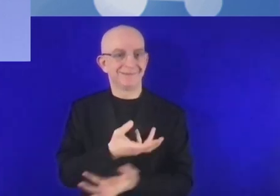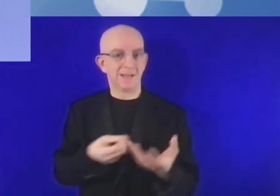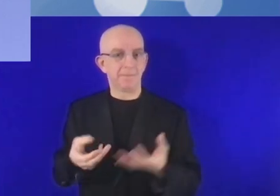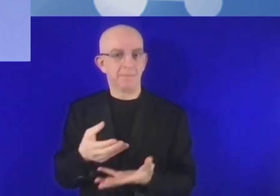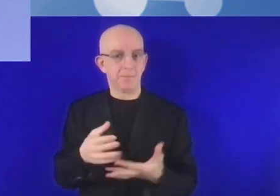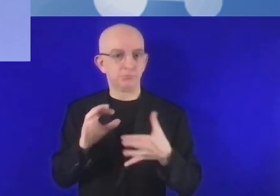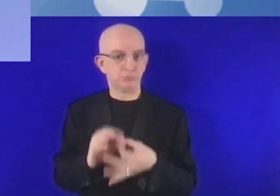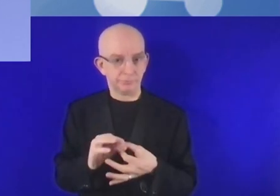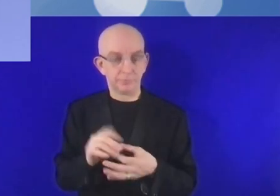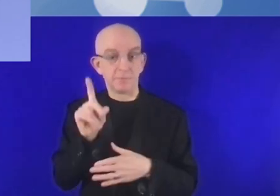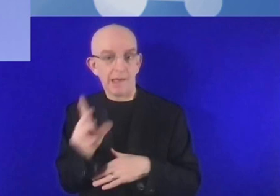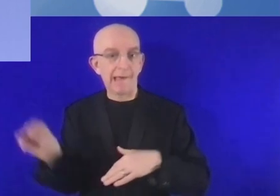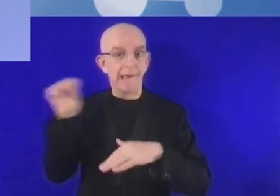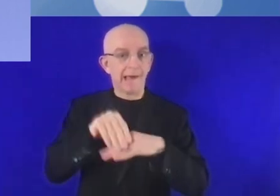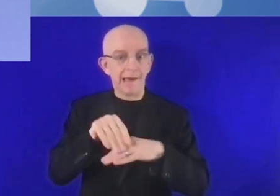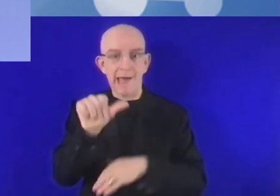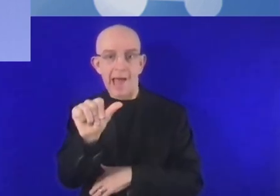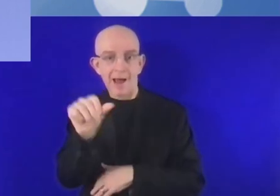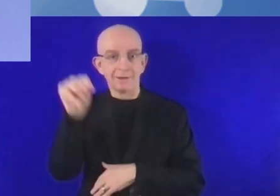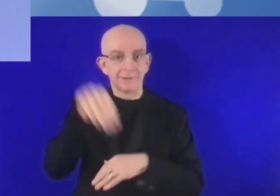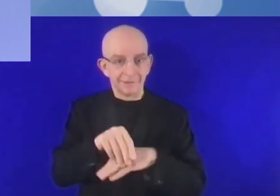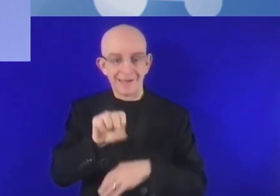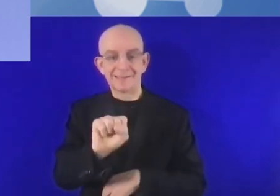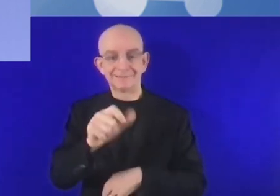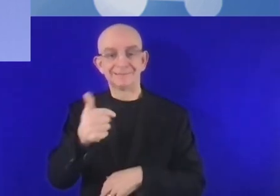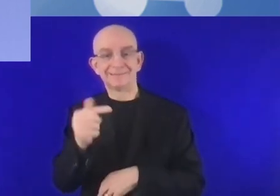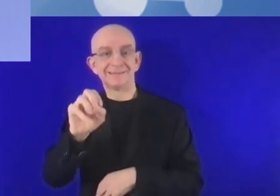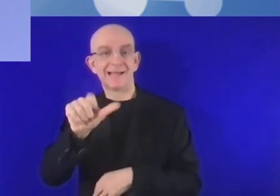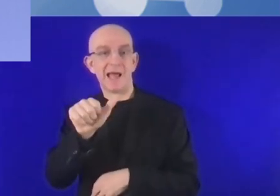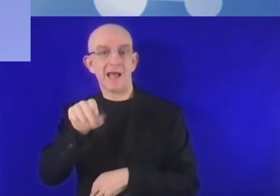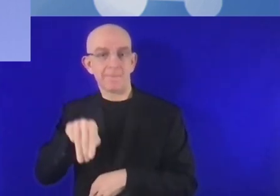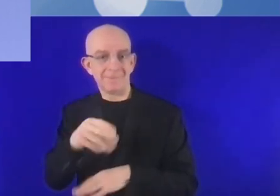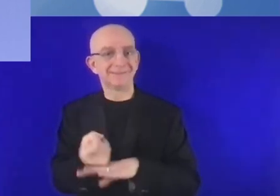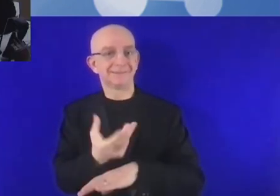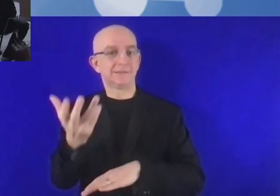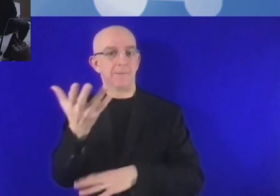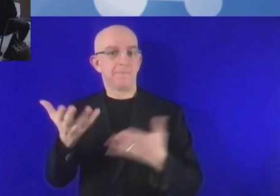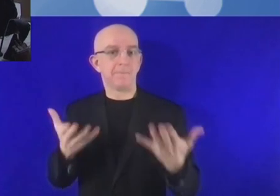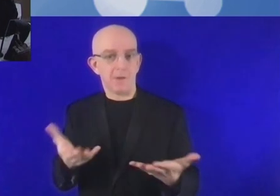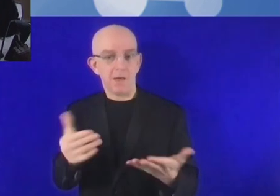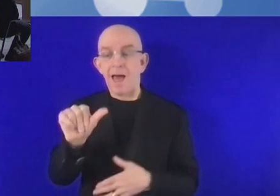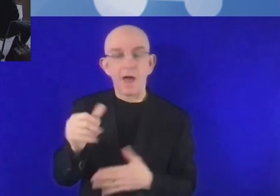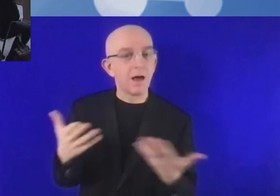grupy STEAM, ponieważ w języku angielskim litera A odpowiada właśnie sztuce.